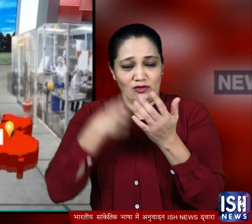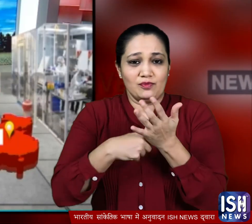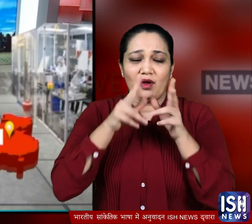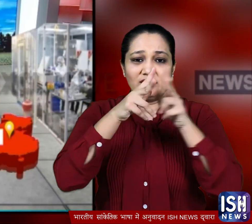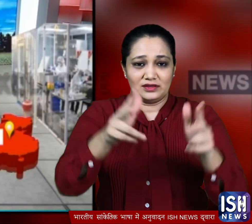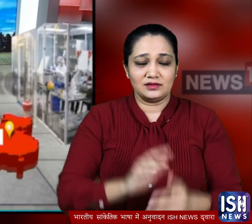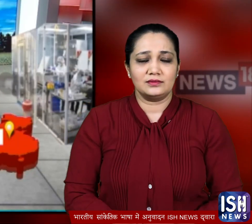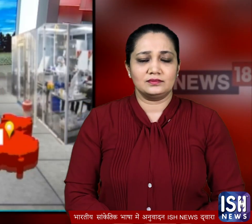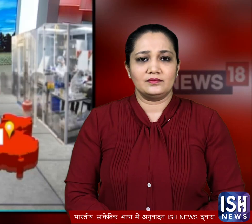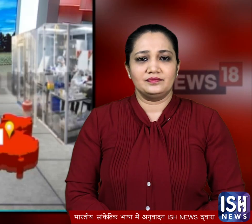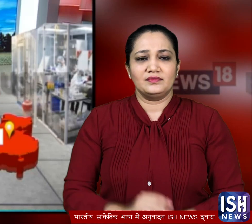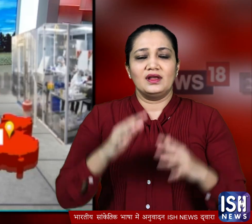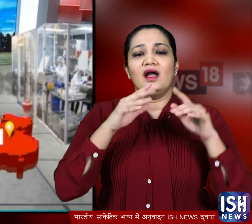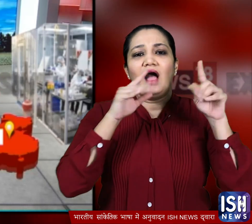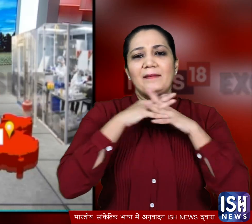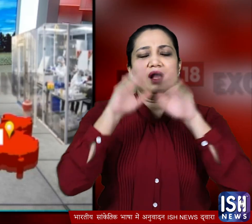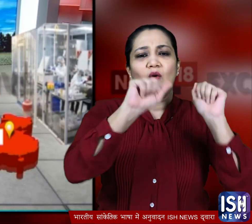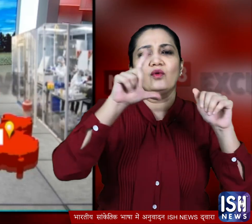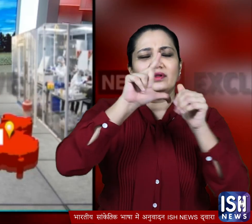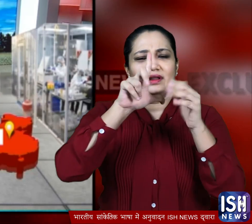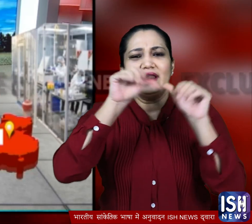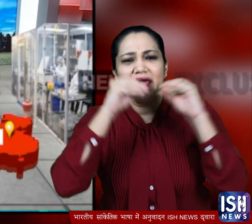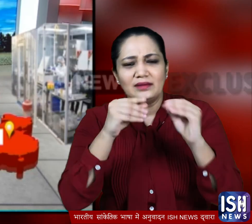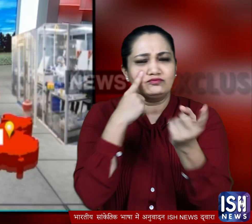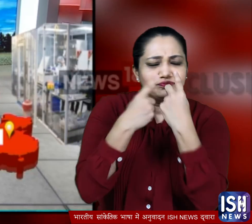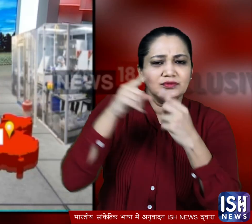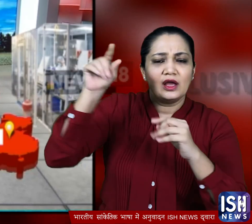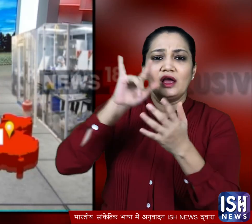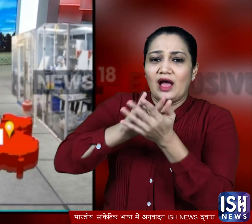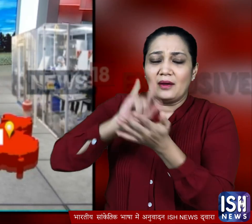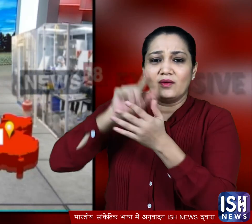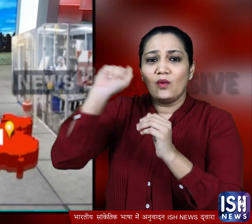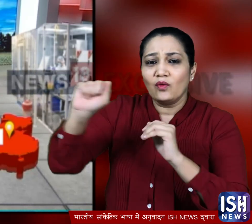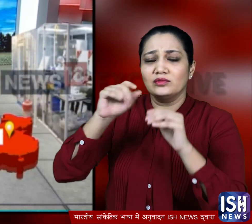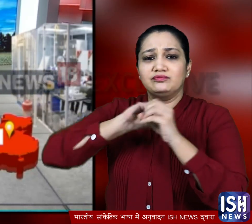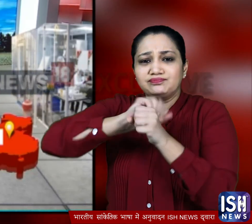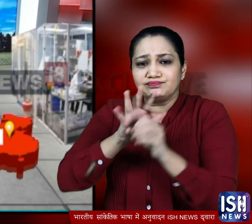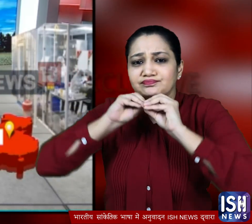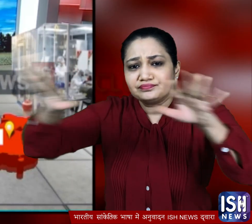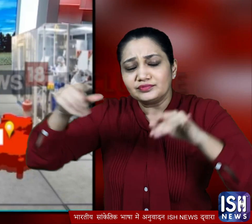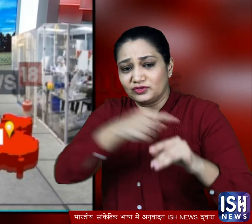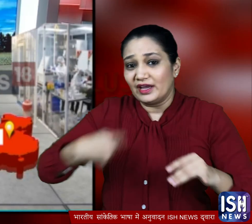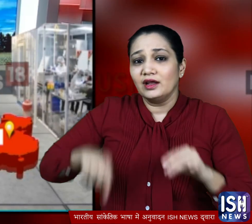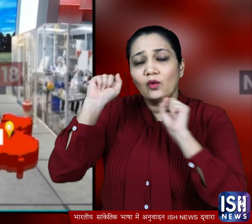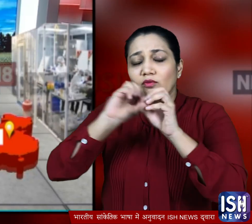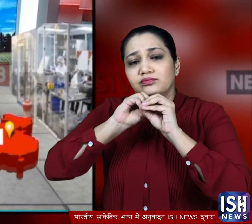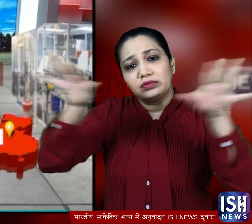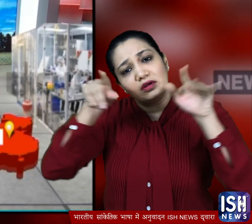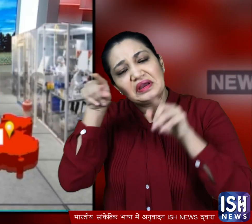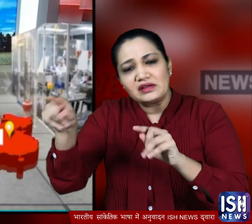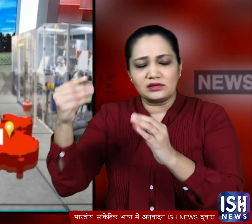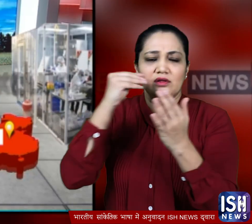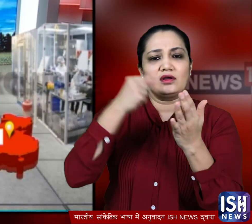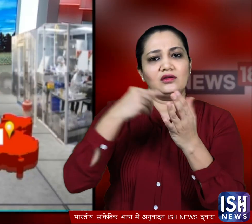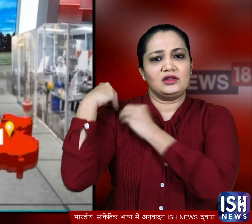की एक नेशनल लैब ने कोरोना वायरस के चीन की वुहान लैब से लीक होने की संभावना जताई। यही